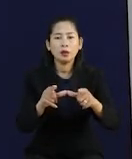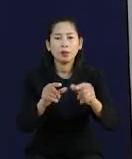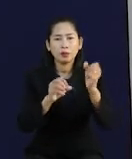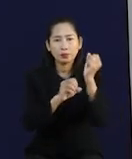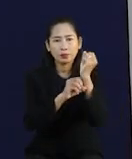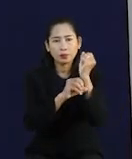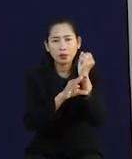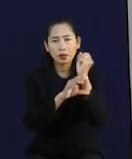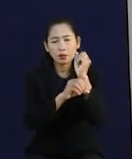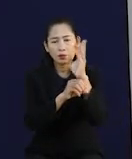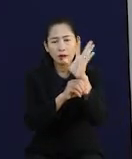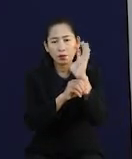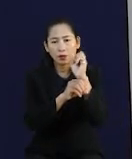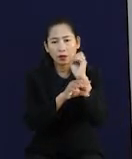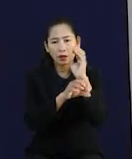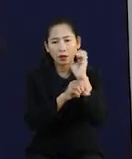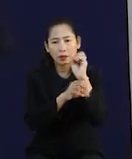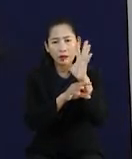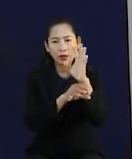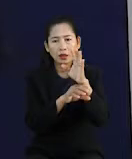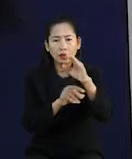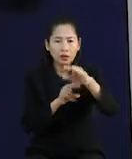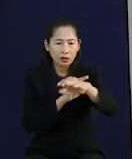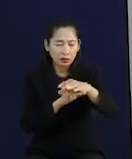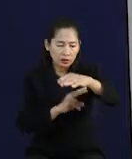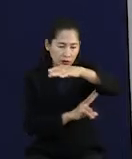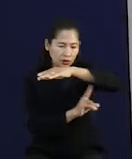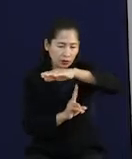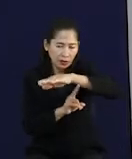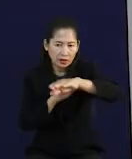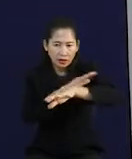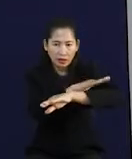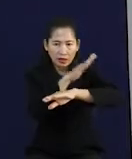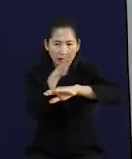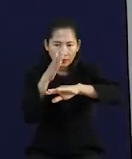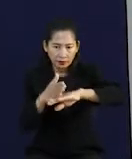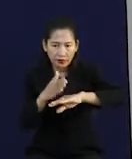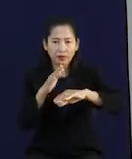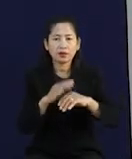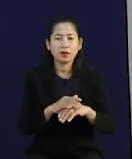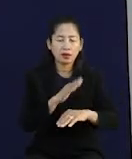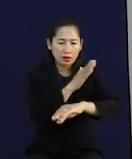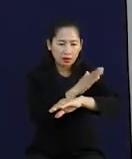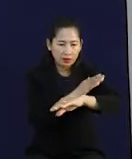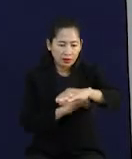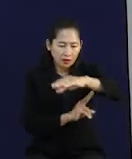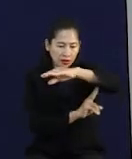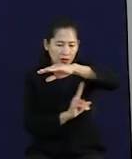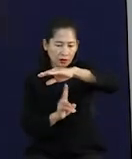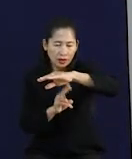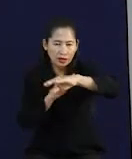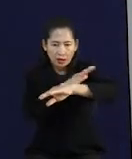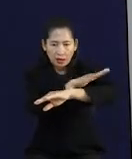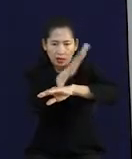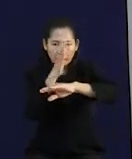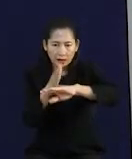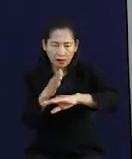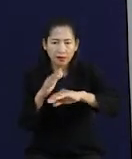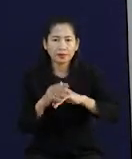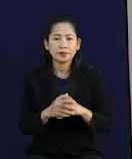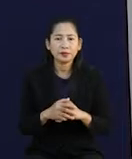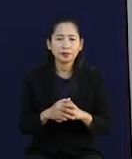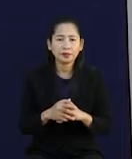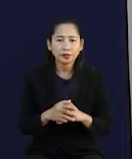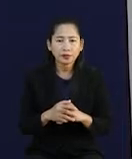Chà tại bà chập bón đi stop ông ba xả đờ thử bán thuốc ở chùm nút đói spin ạ cá nè con á. Chà con chờ anh tặng